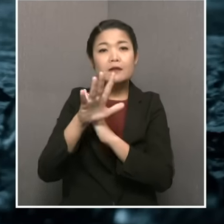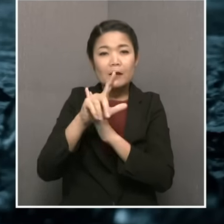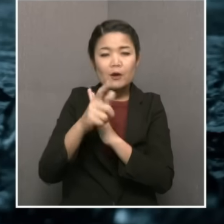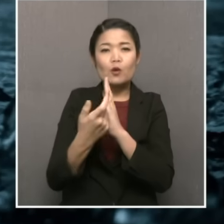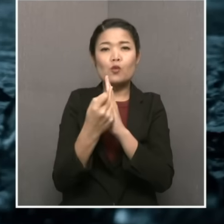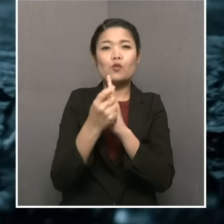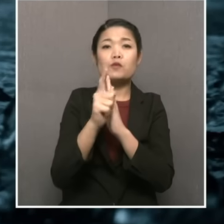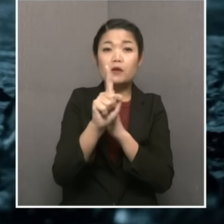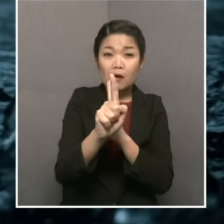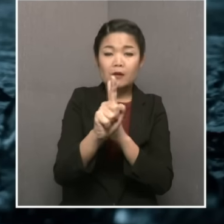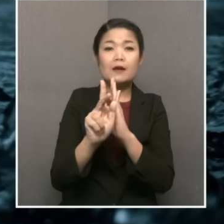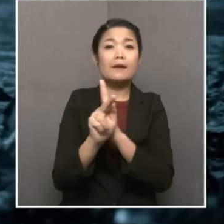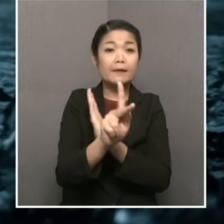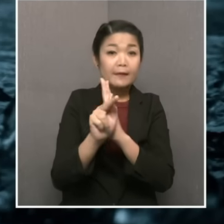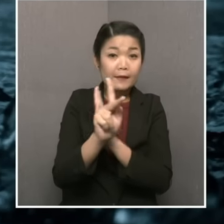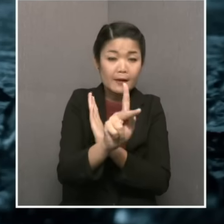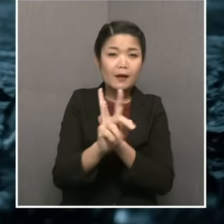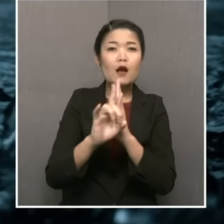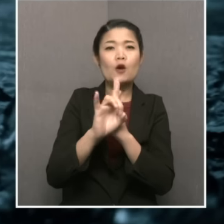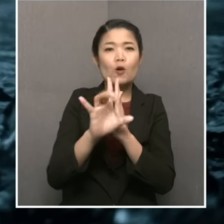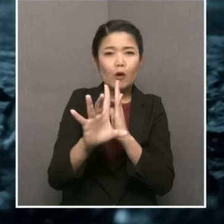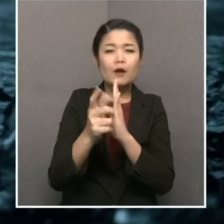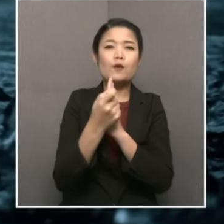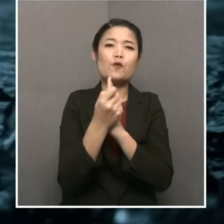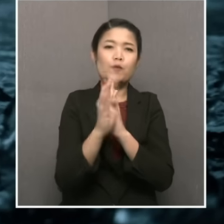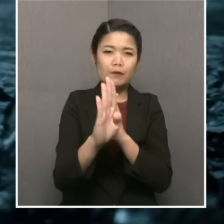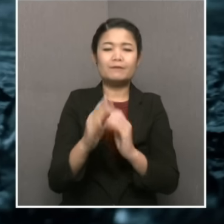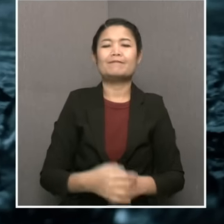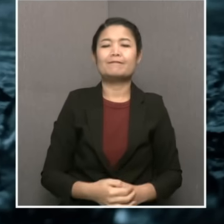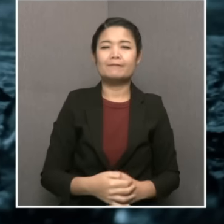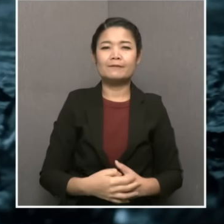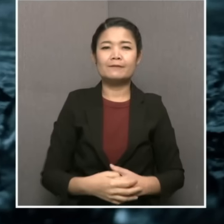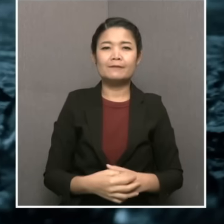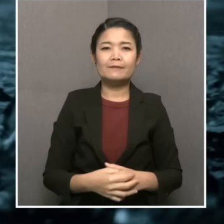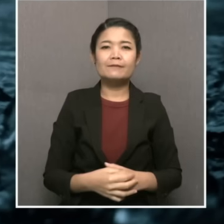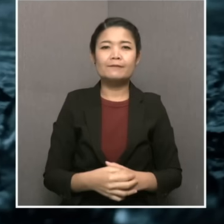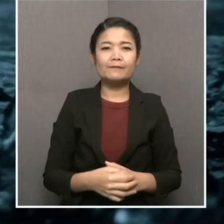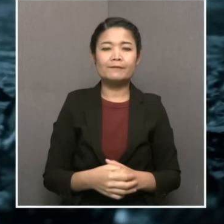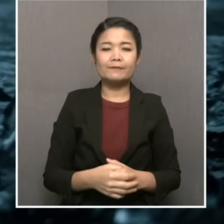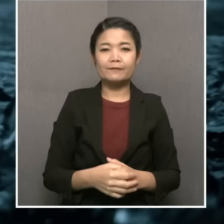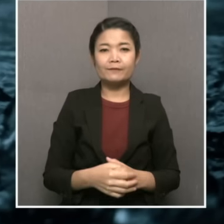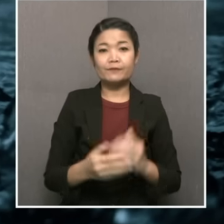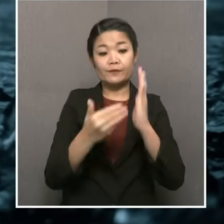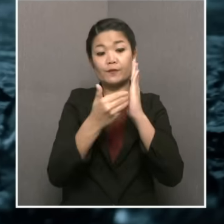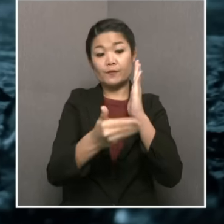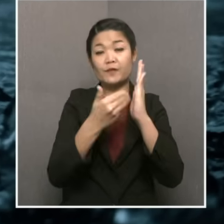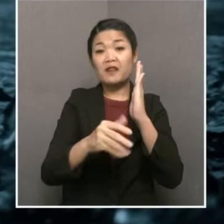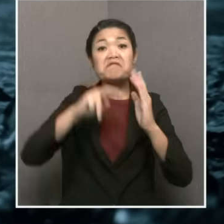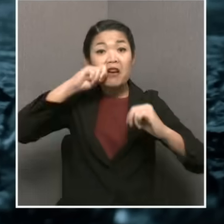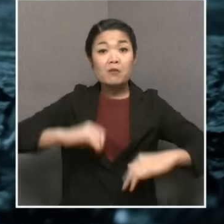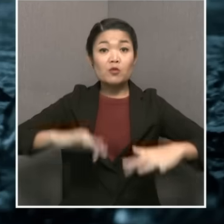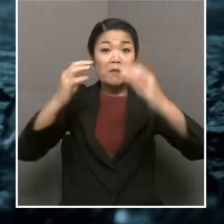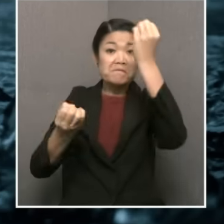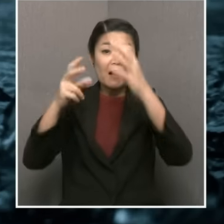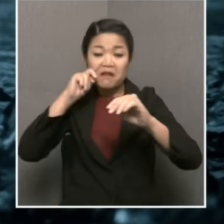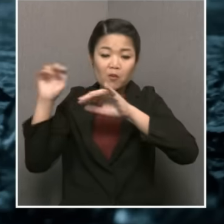อุดรธานีกาฬสินธุ์ร้อยเอ็ดและอุบลราชธานีค่ะส่วนภาคตะวันออกเสี่ยงน้ำท่วมสับพลันน้ำ